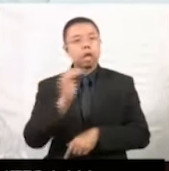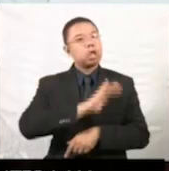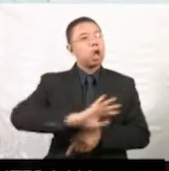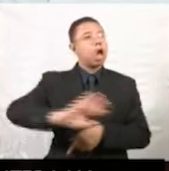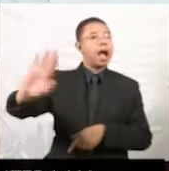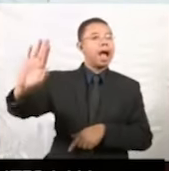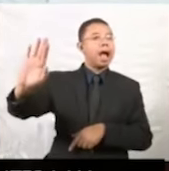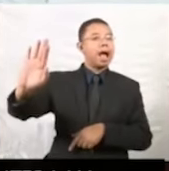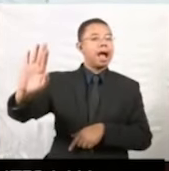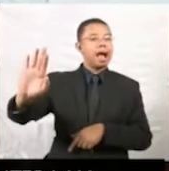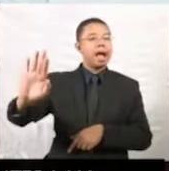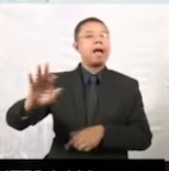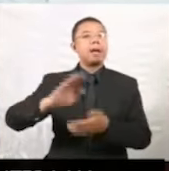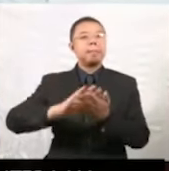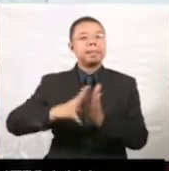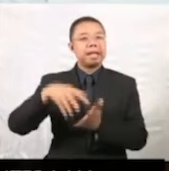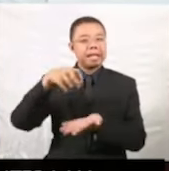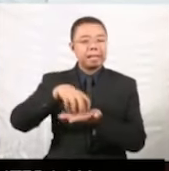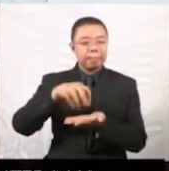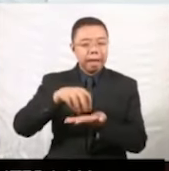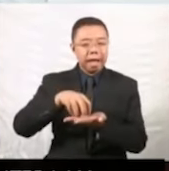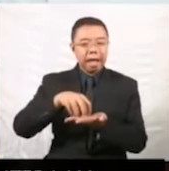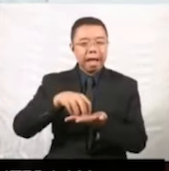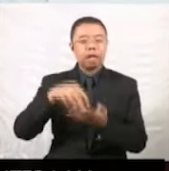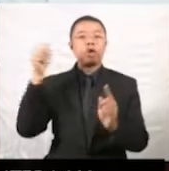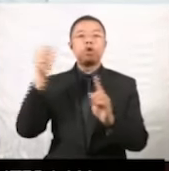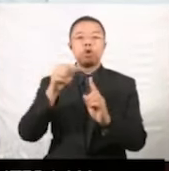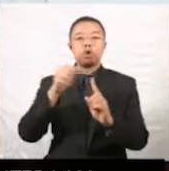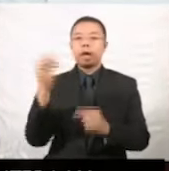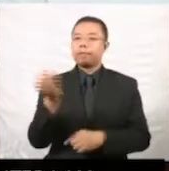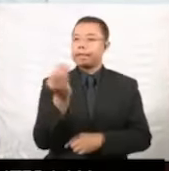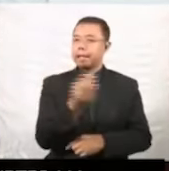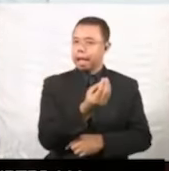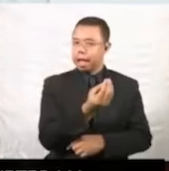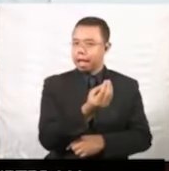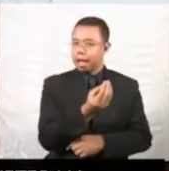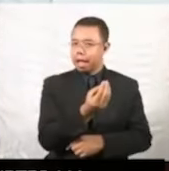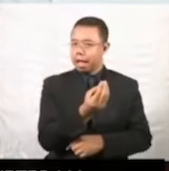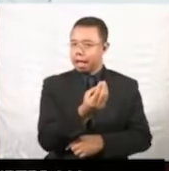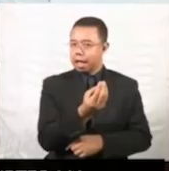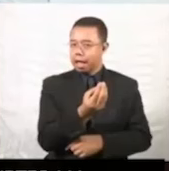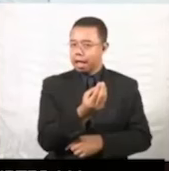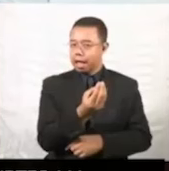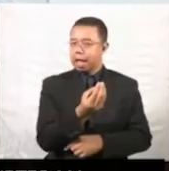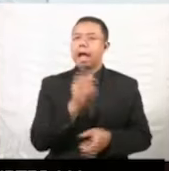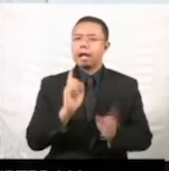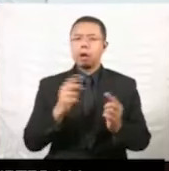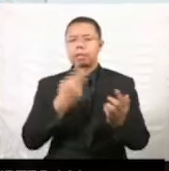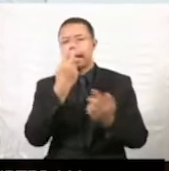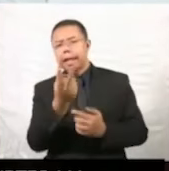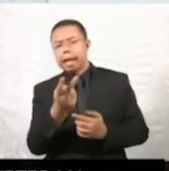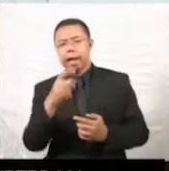menolak untuk tempatnya dijadikan destinasi pariwisata kalau saya